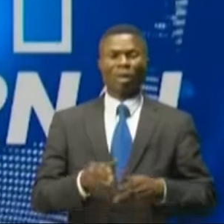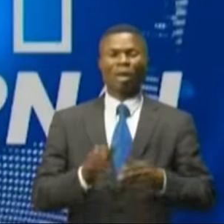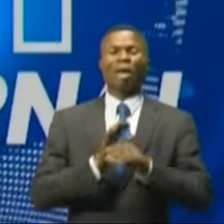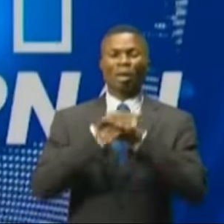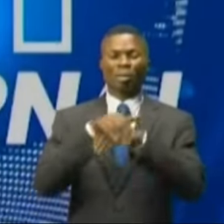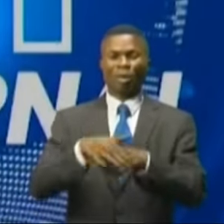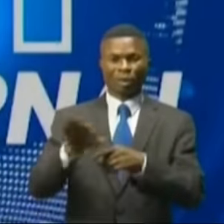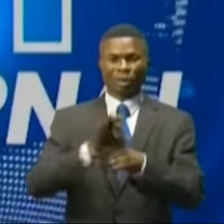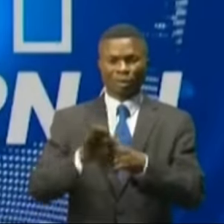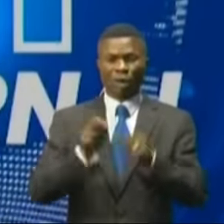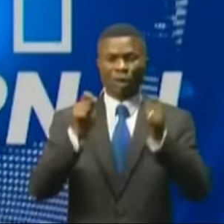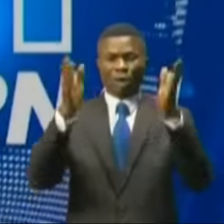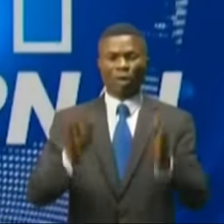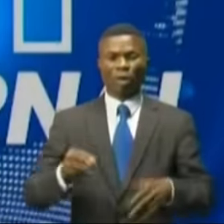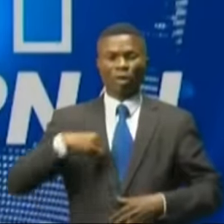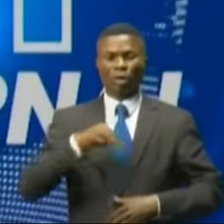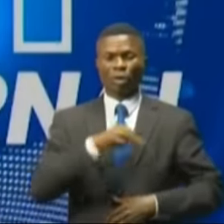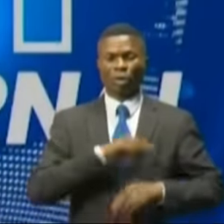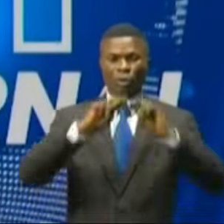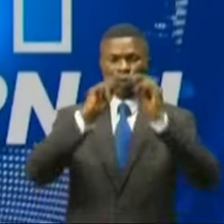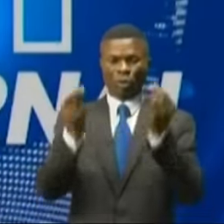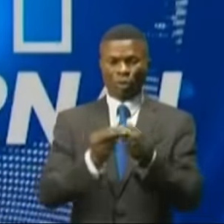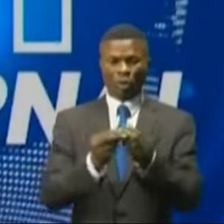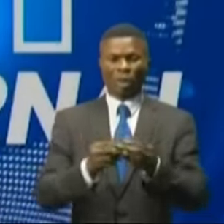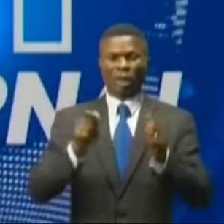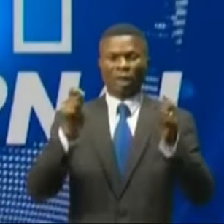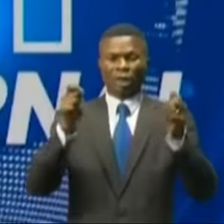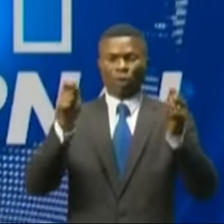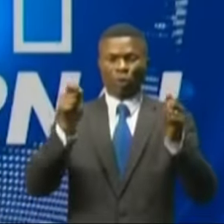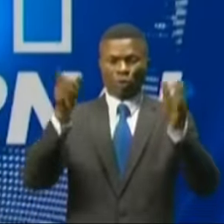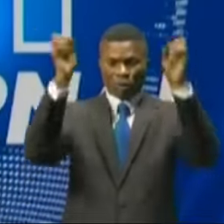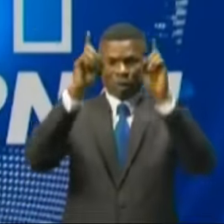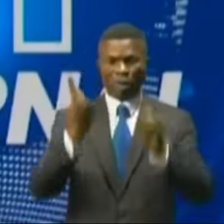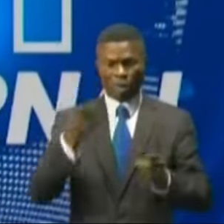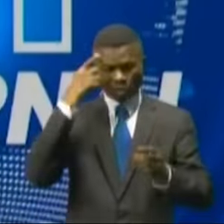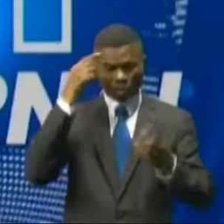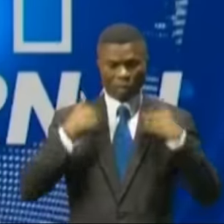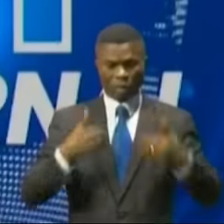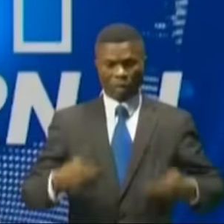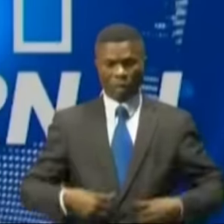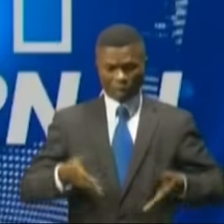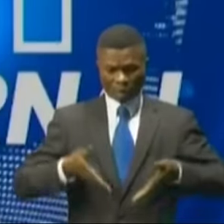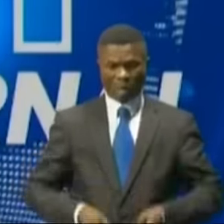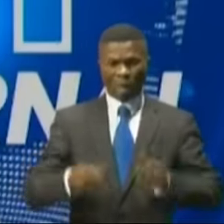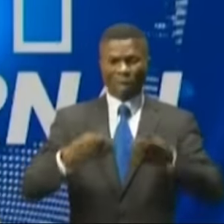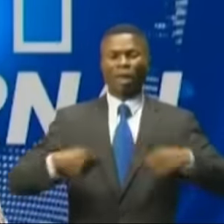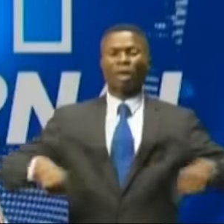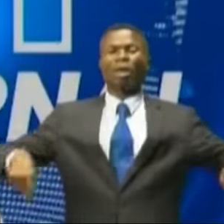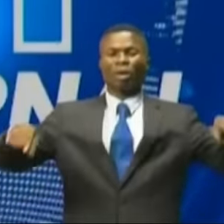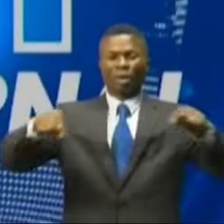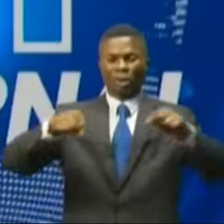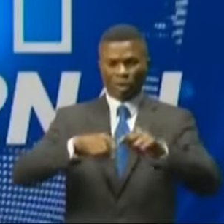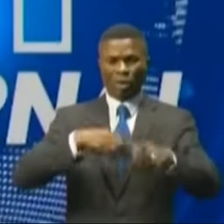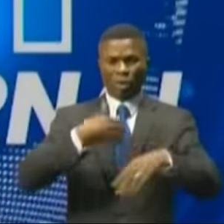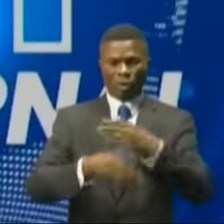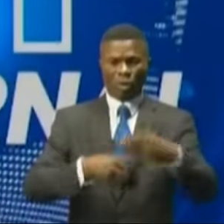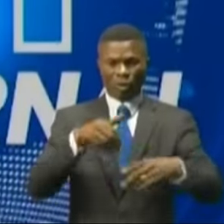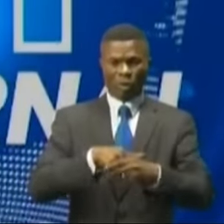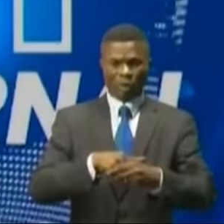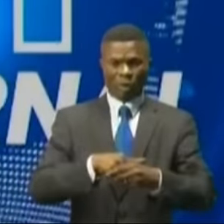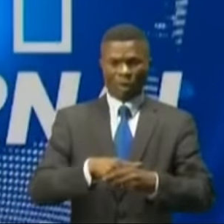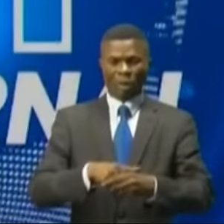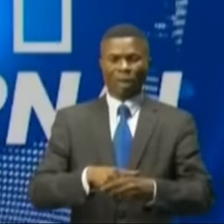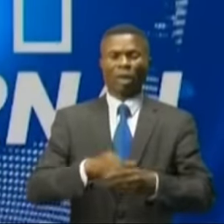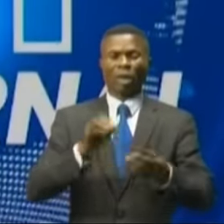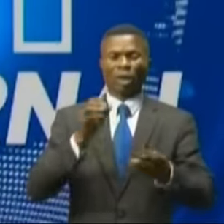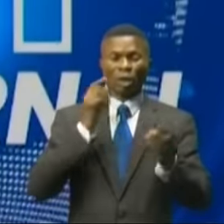propos les journalistes membres du réseau des médias africains pour la santé et l'environnement. Ça se passe au cours d'un